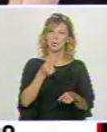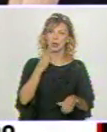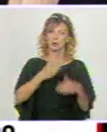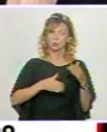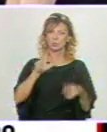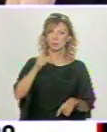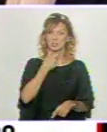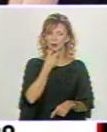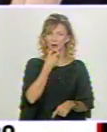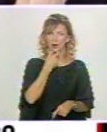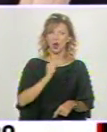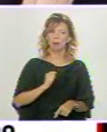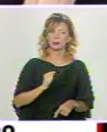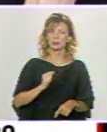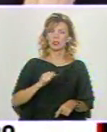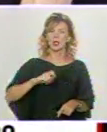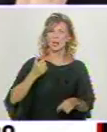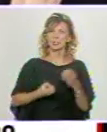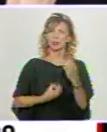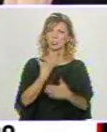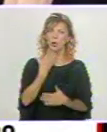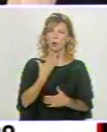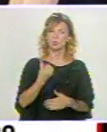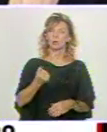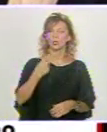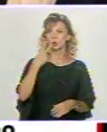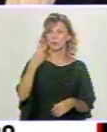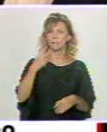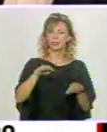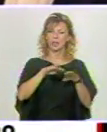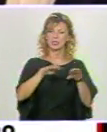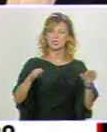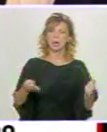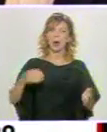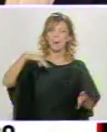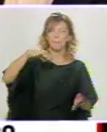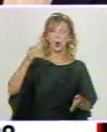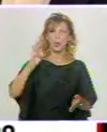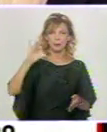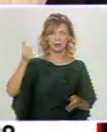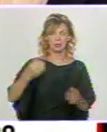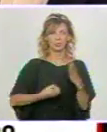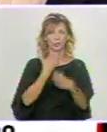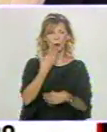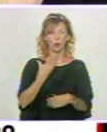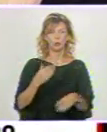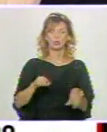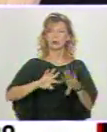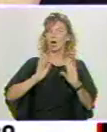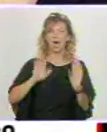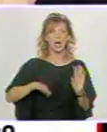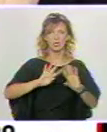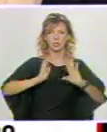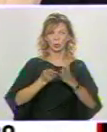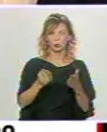ultimii 3 ani de zile, deci este aparatura nouă, să vedeți mobilierul nou tot și mai trebuie să mai ia plasmele, în rest este dotat cu